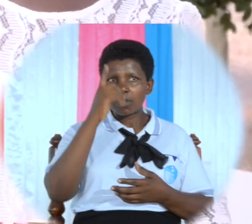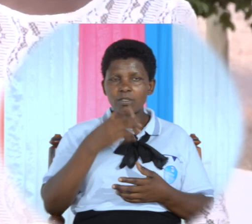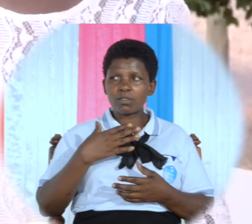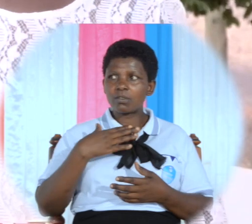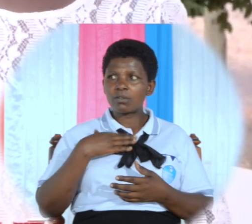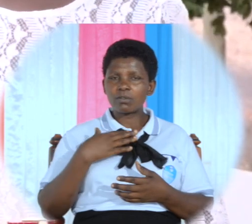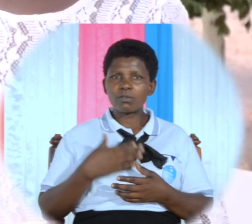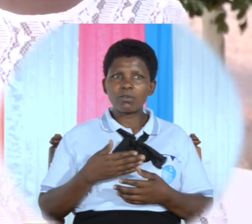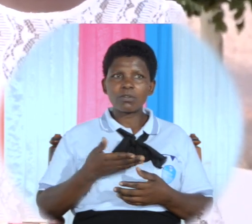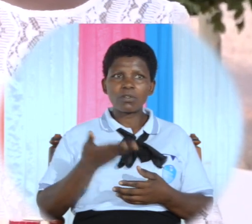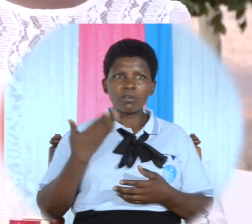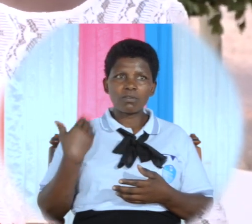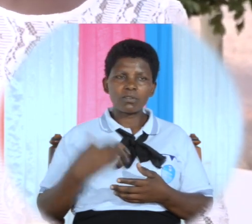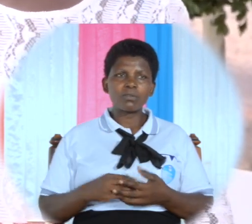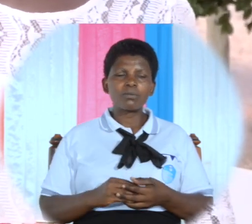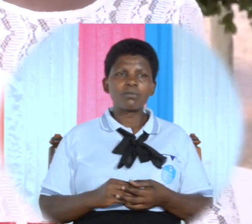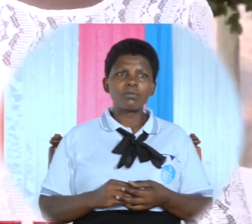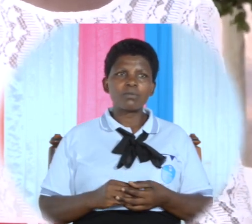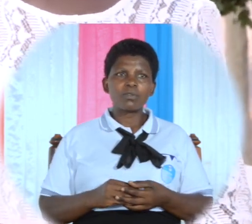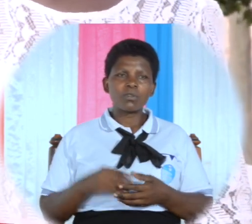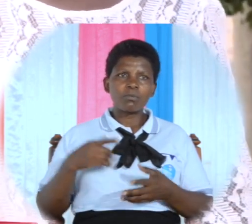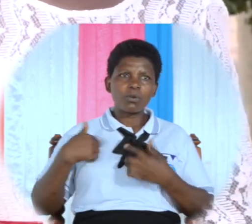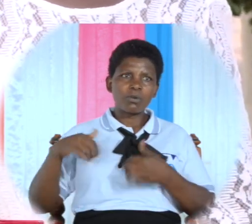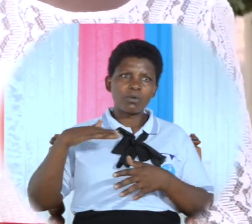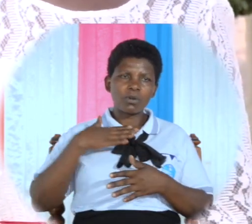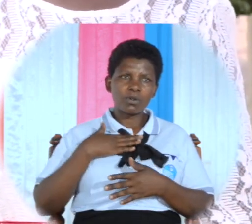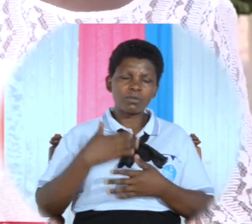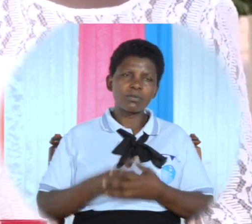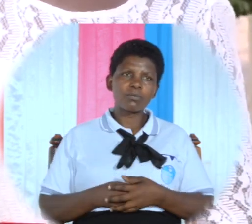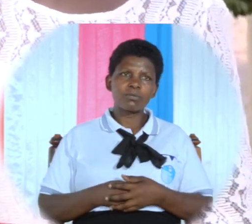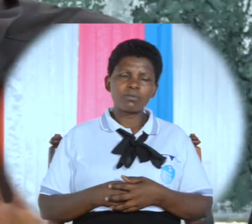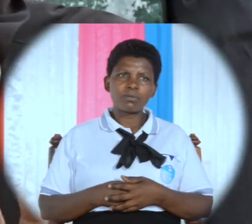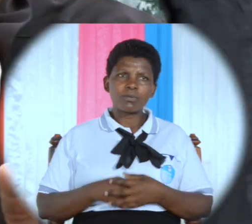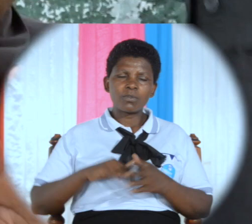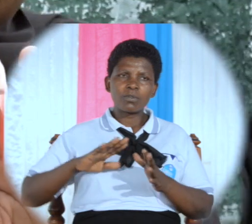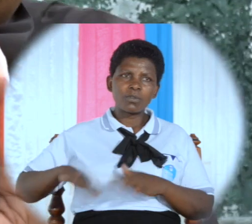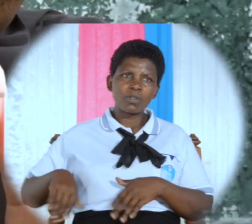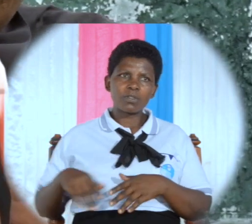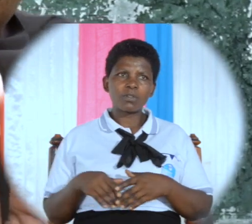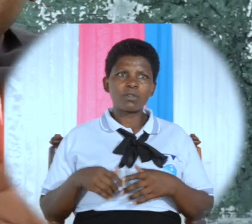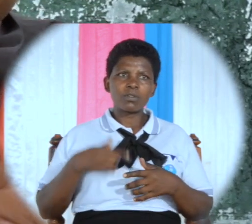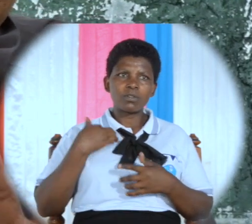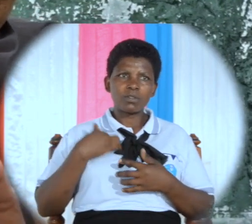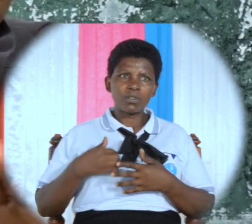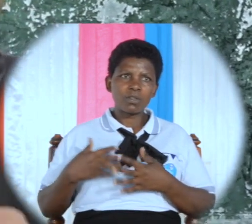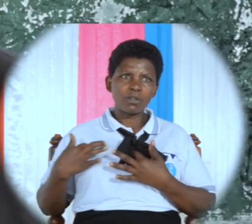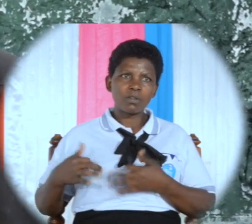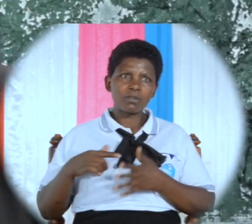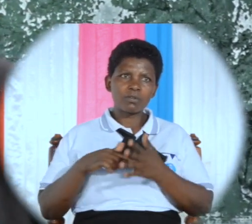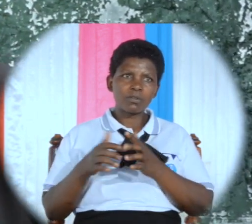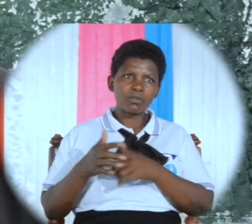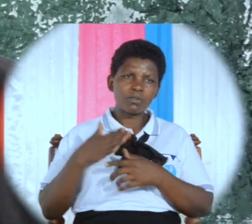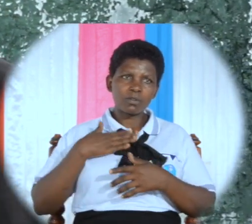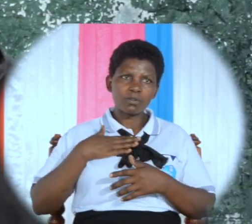huna nafasi kwangu, Yesu yunani, ya moyo wangu niyote. Ni hana manena